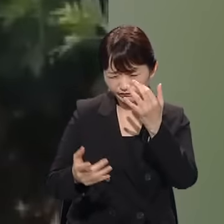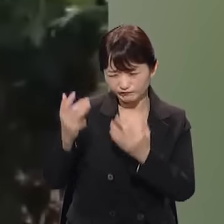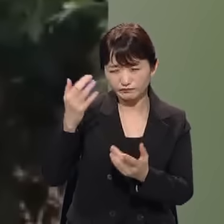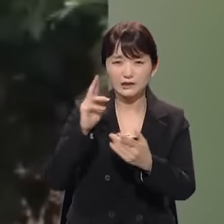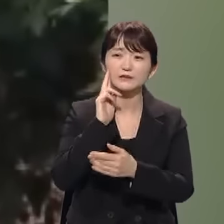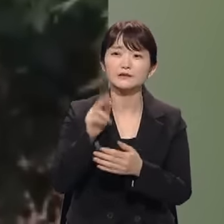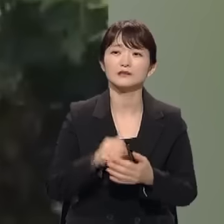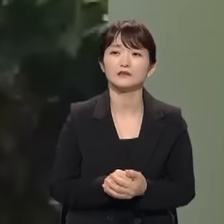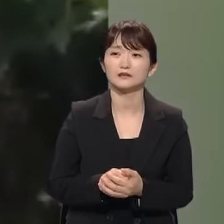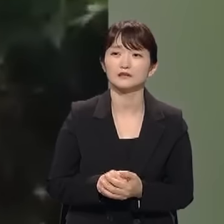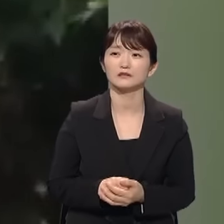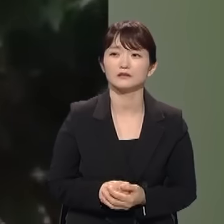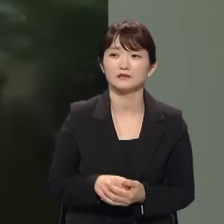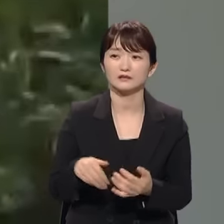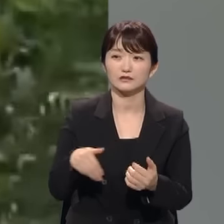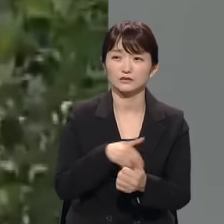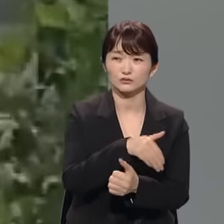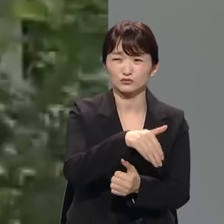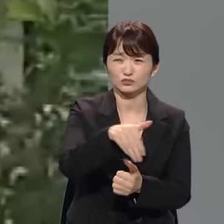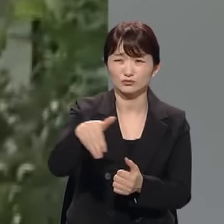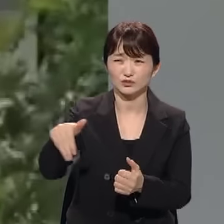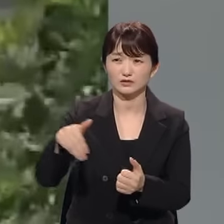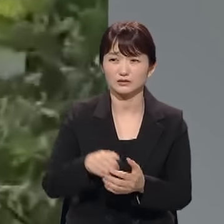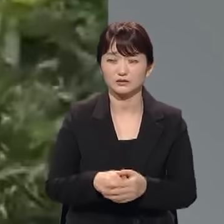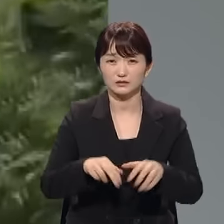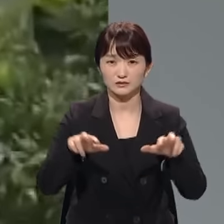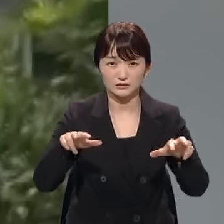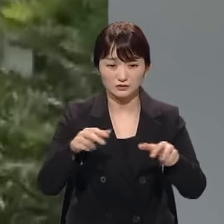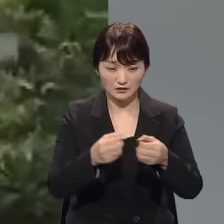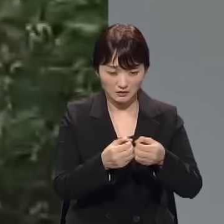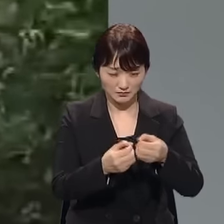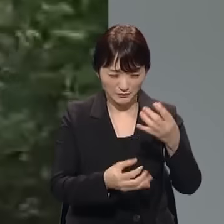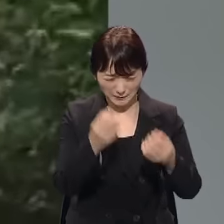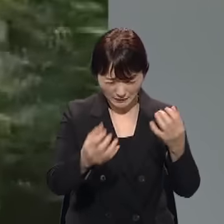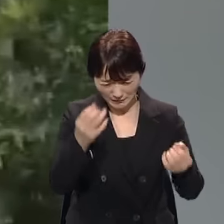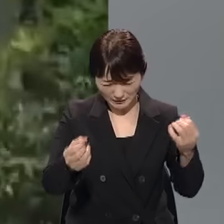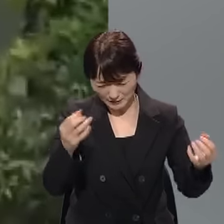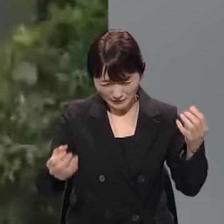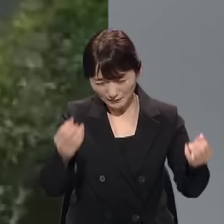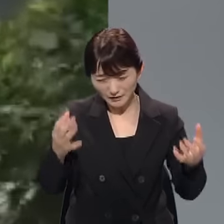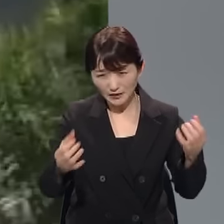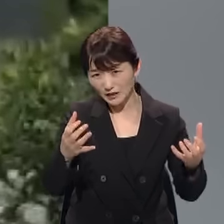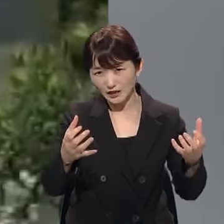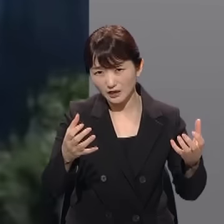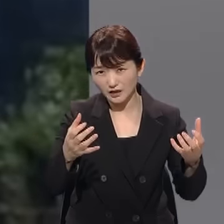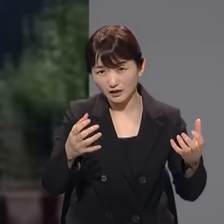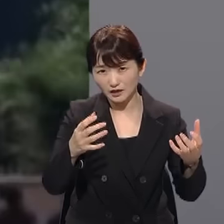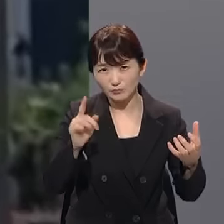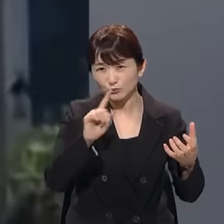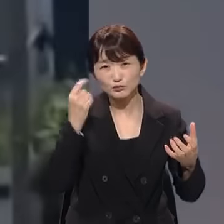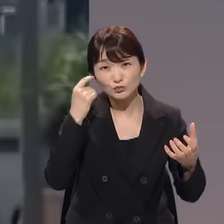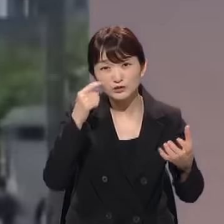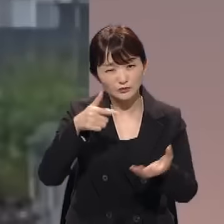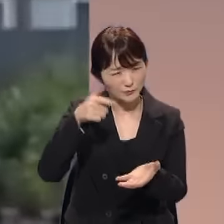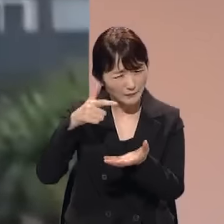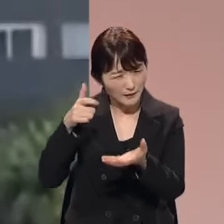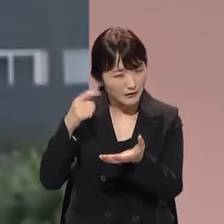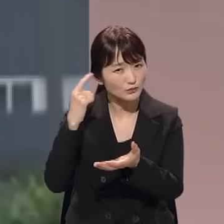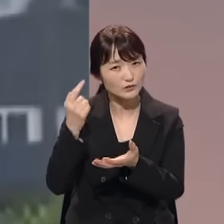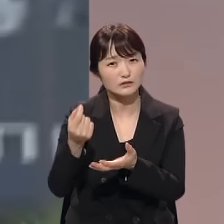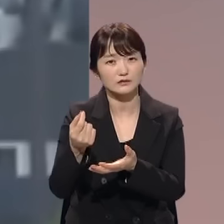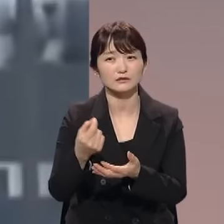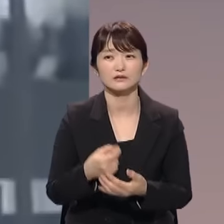근데 주변에 목격... 파바바바박 하는 소리가 들리 네, 지금도 들리잖아요. 이렇게 총 쏘는 듯한 소리였다고 합니다. 저런 파바박 하는